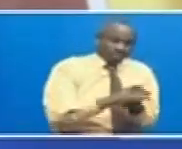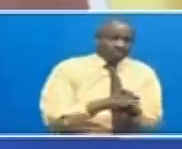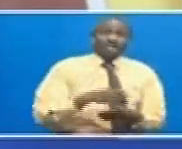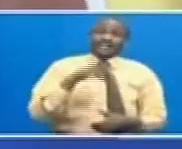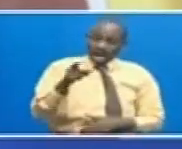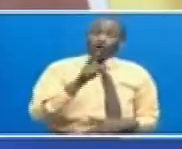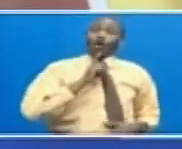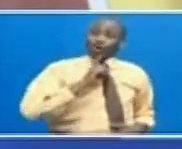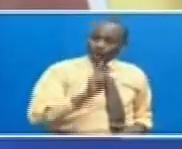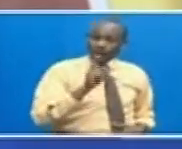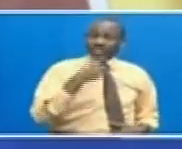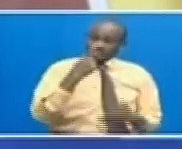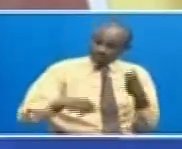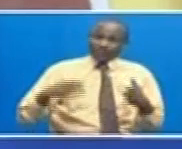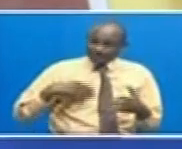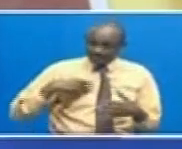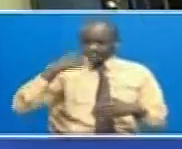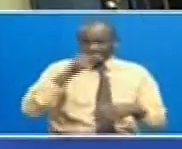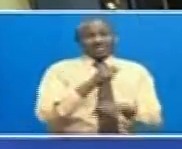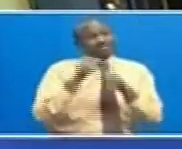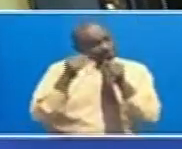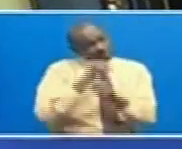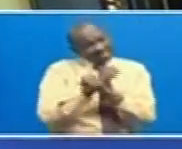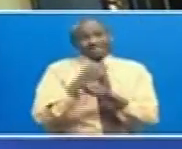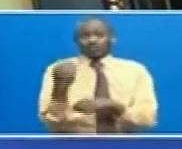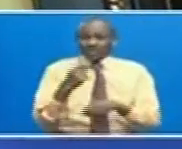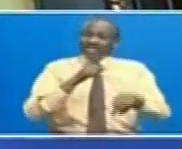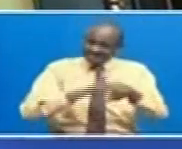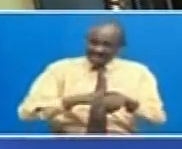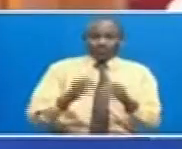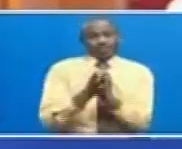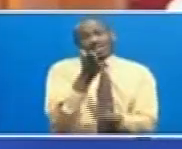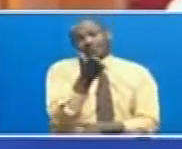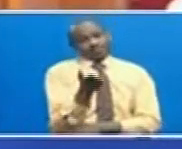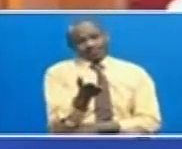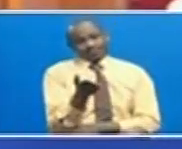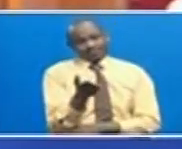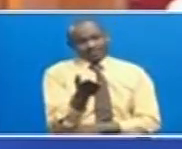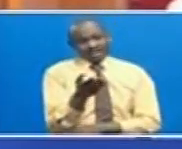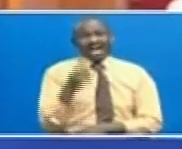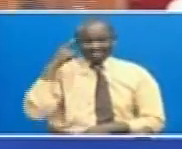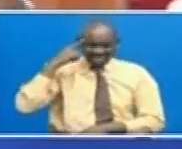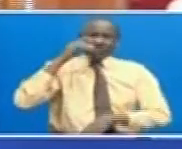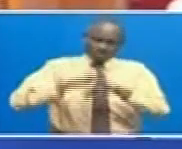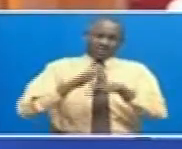wito umetolewa kwa walezi kuwa makini na watoto wanapokuwa mikononi mwao. It is good now we